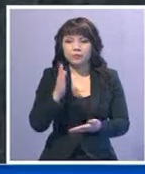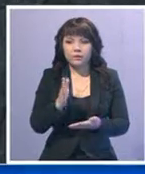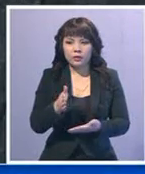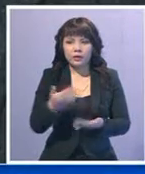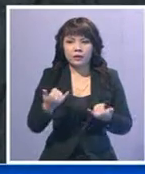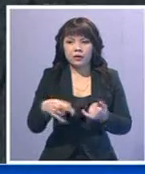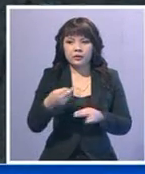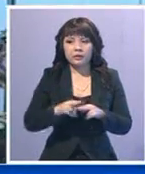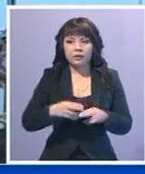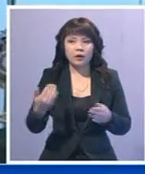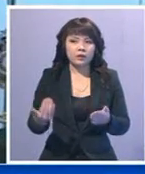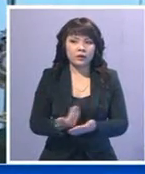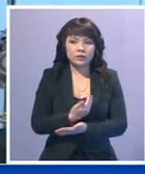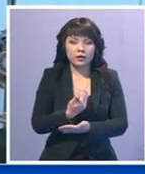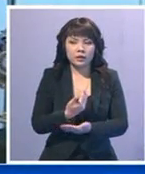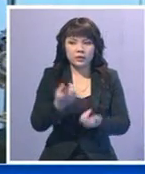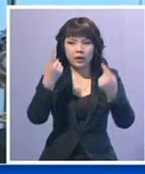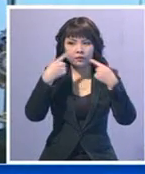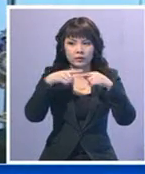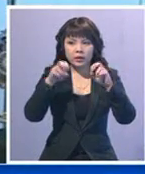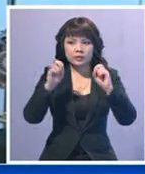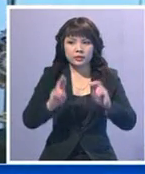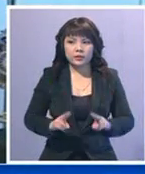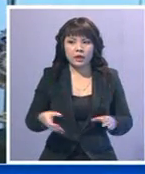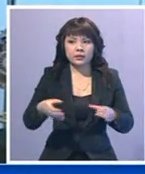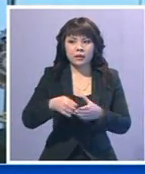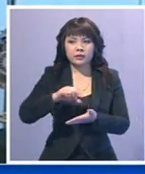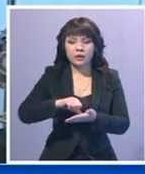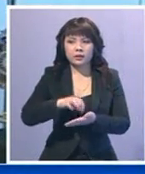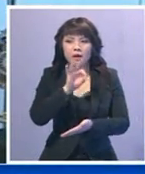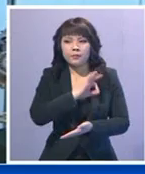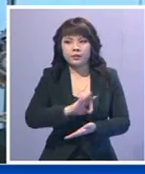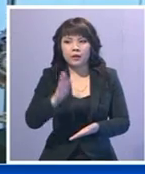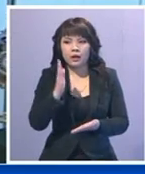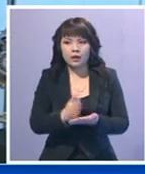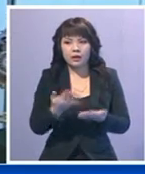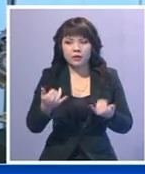Жаңа инновациялық технологиялар пайдаланып жүр. Енді соған байланысты